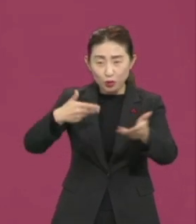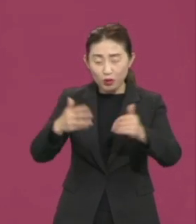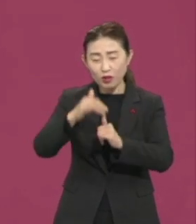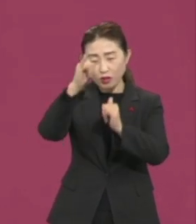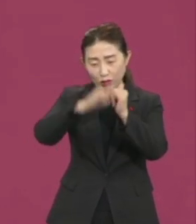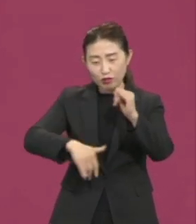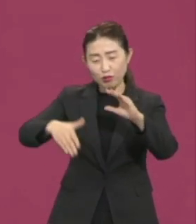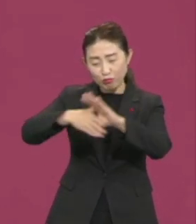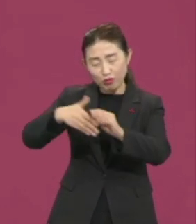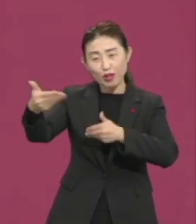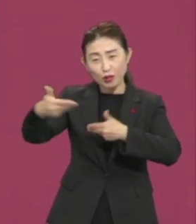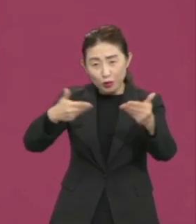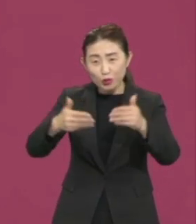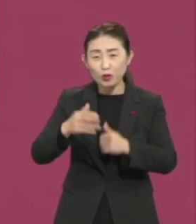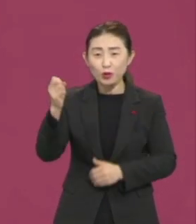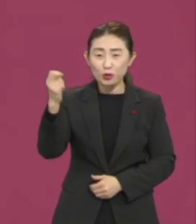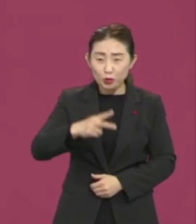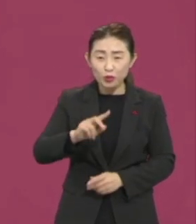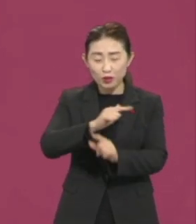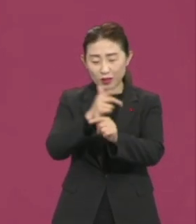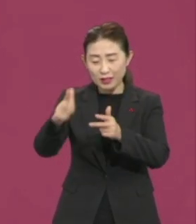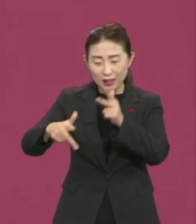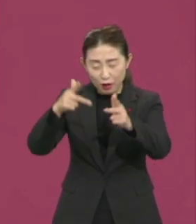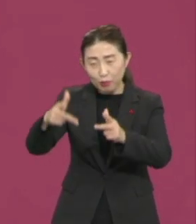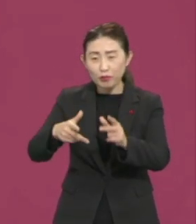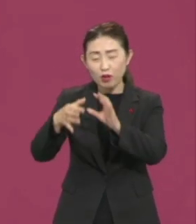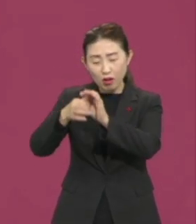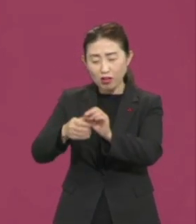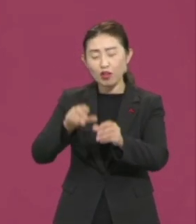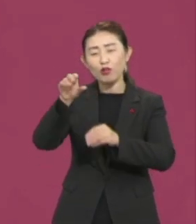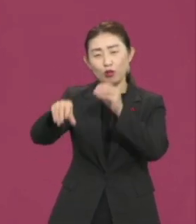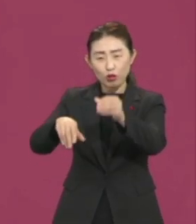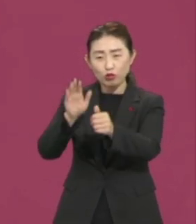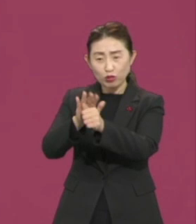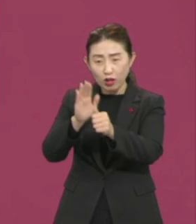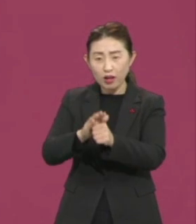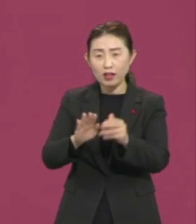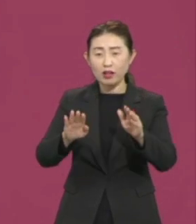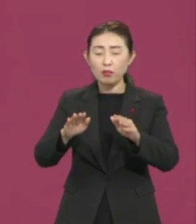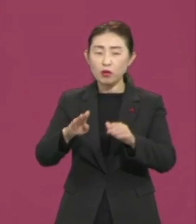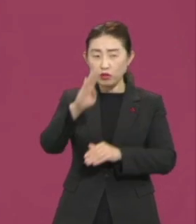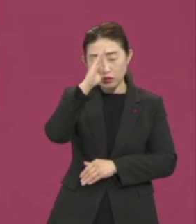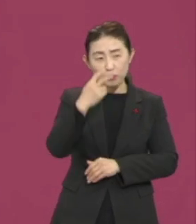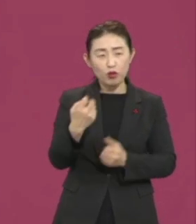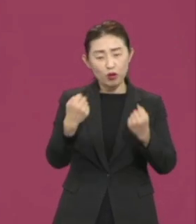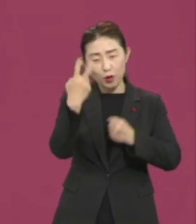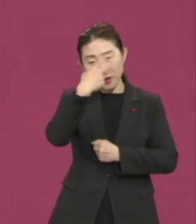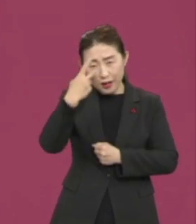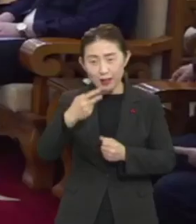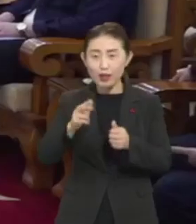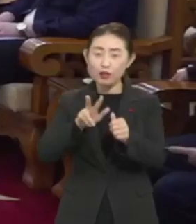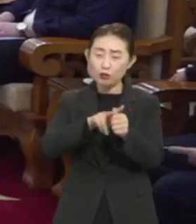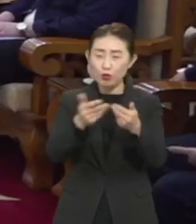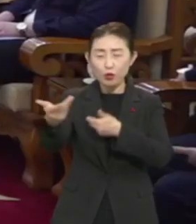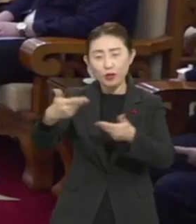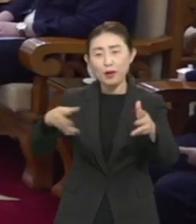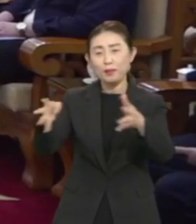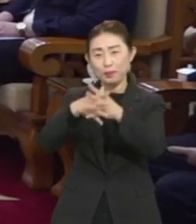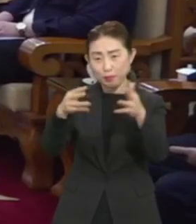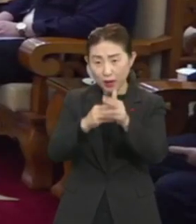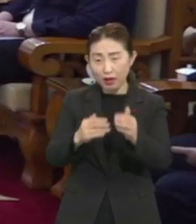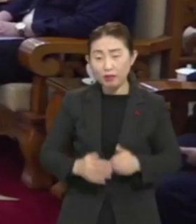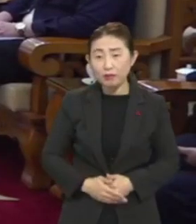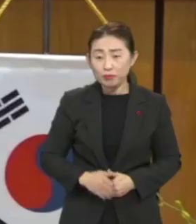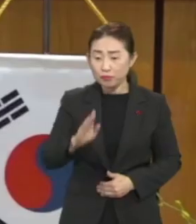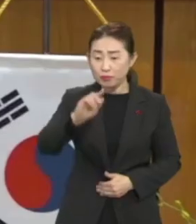문화 교류 학습, 박장성 산업단지 개발 투자, 질병 등 건강관리 정보 교환에 합의했습니다. 충남으로서는